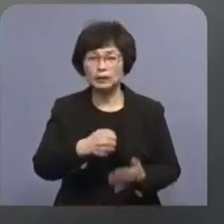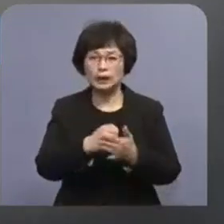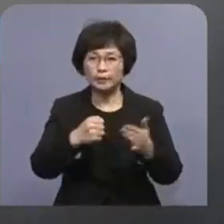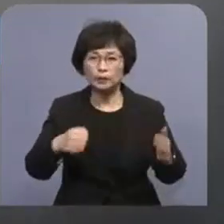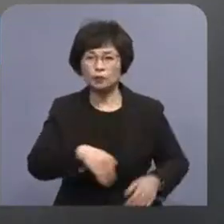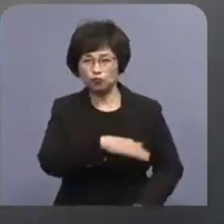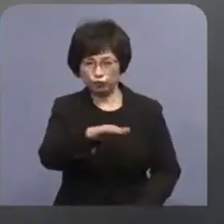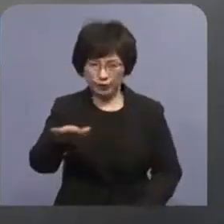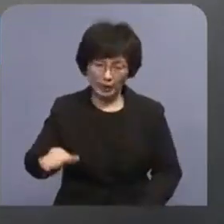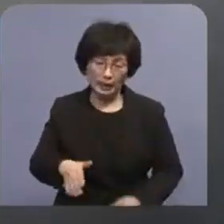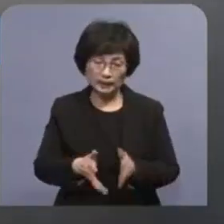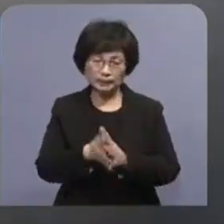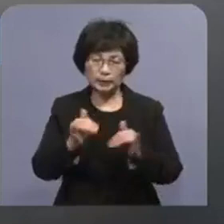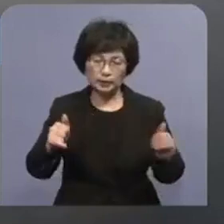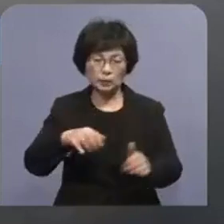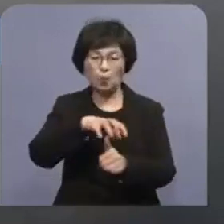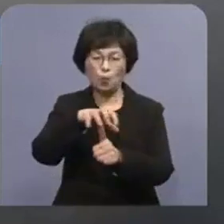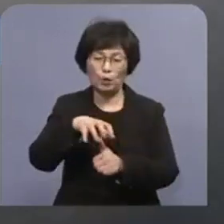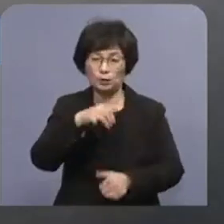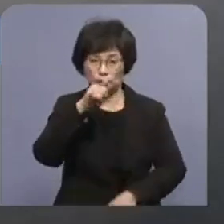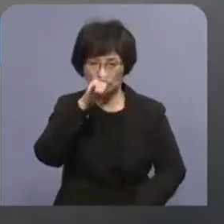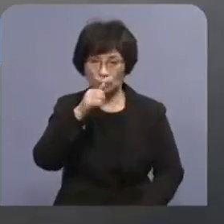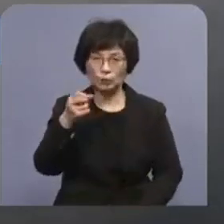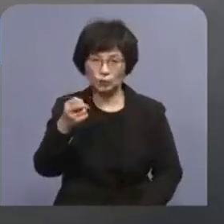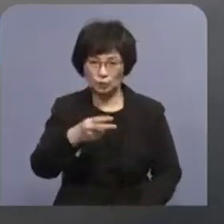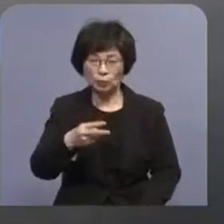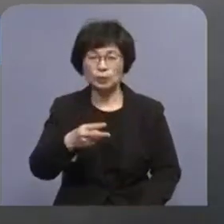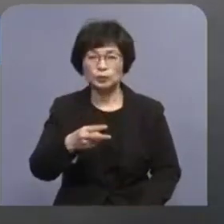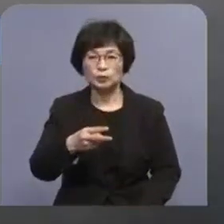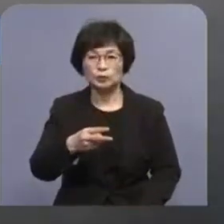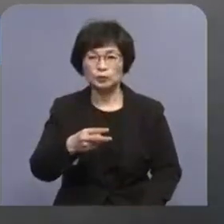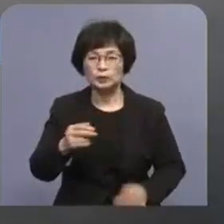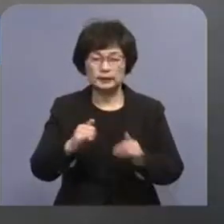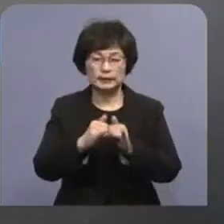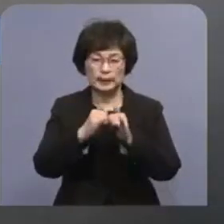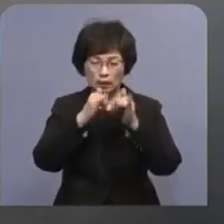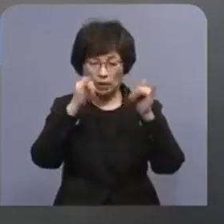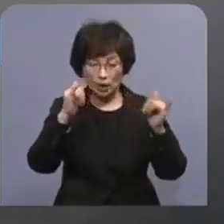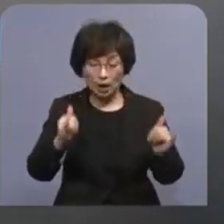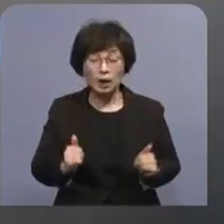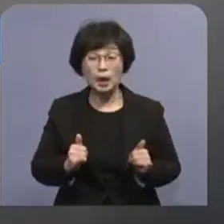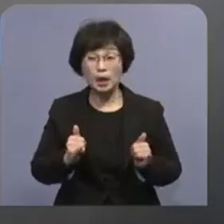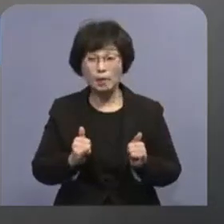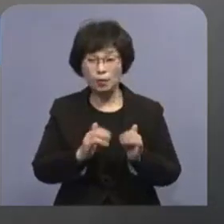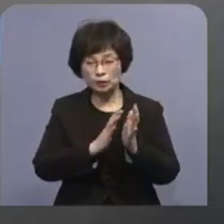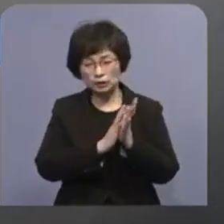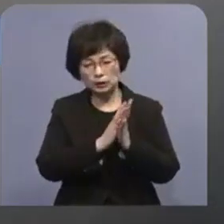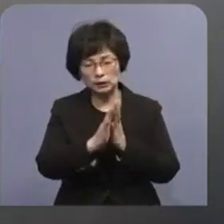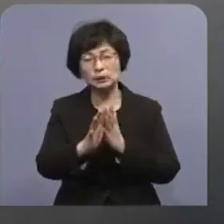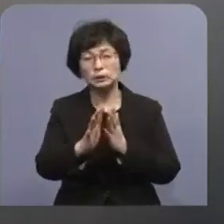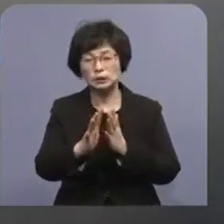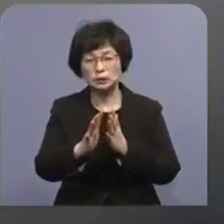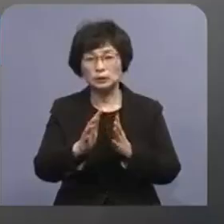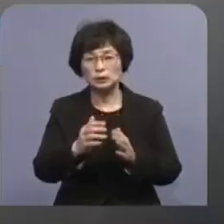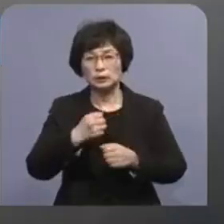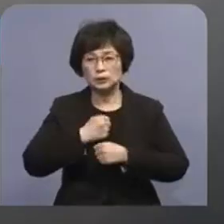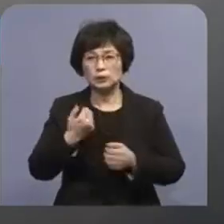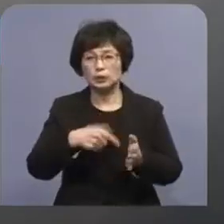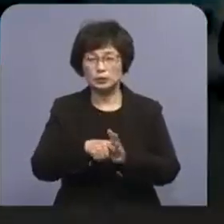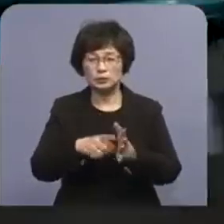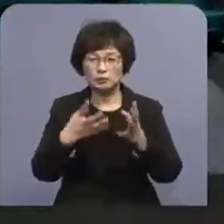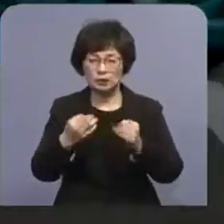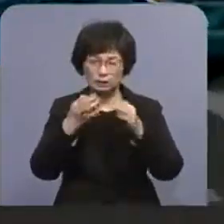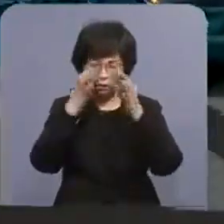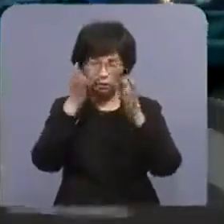우리 시민들을 보호할 수 있고 또 우리가 사회 공공 질서 유지 이런 부분에 많은